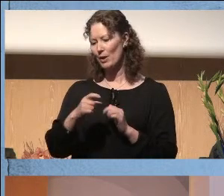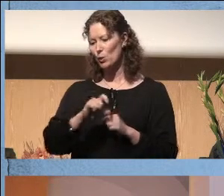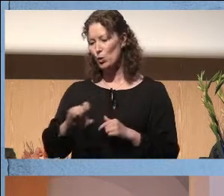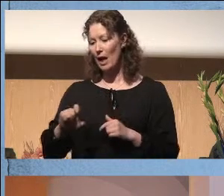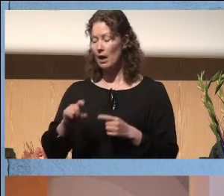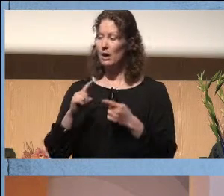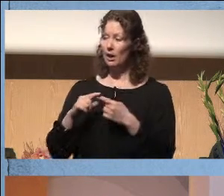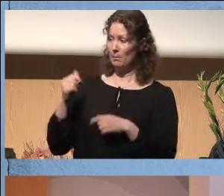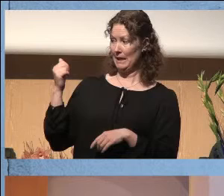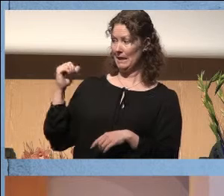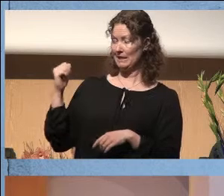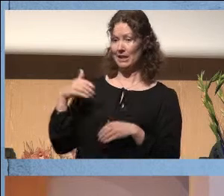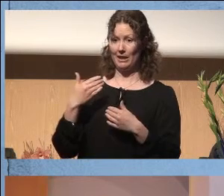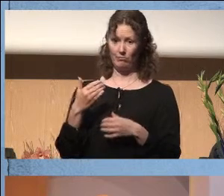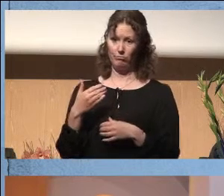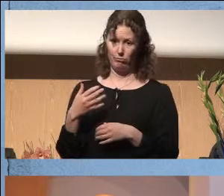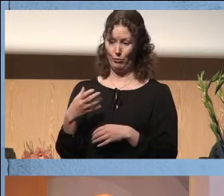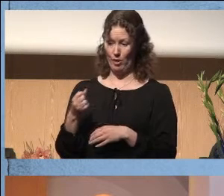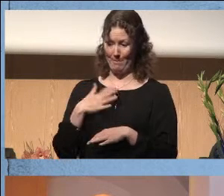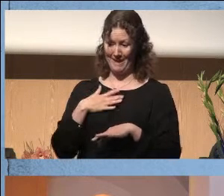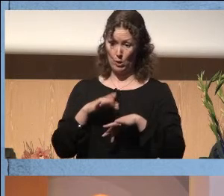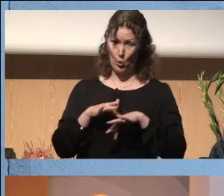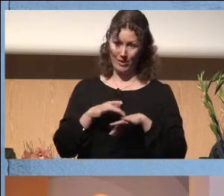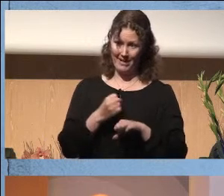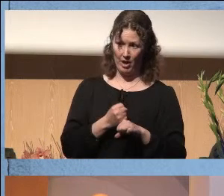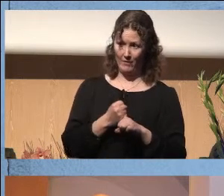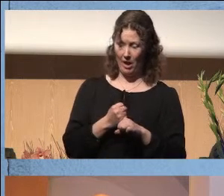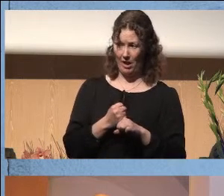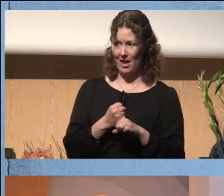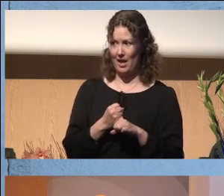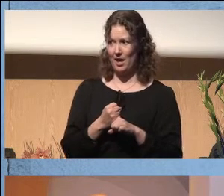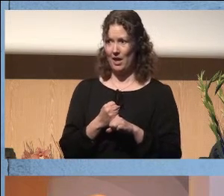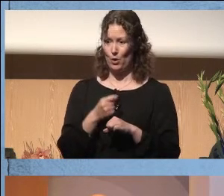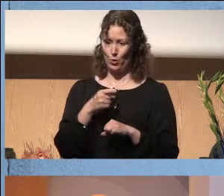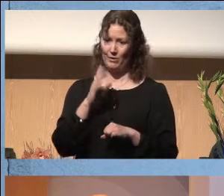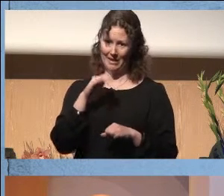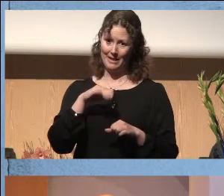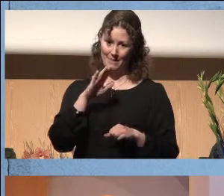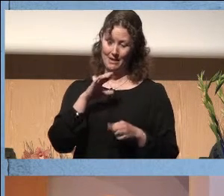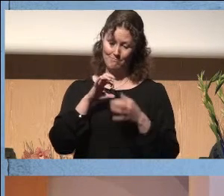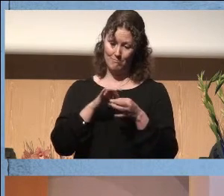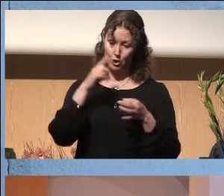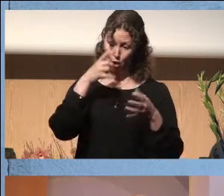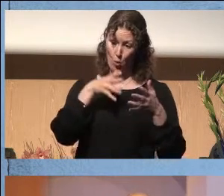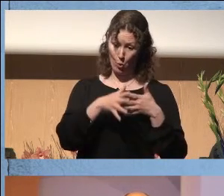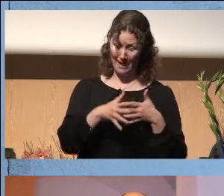disse, ifølge kona mi, som har litt greie på psykologi,